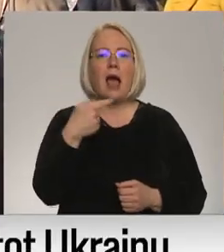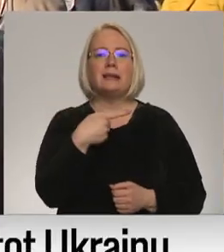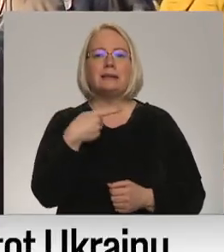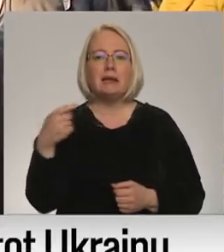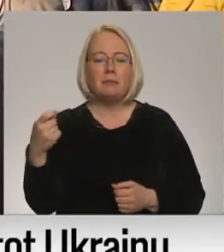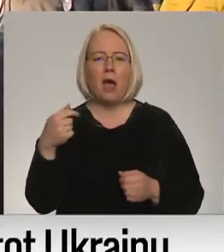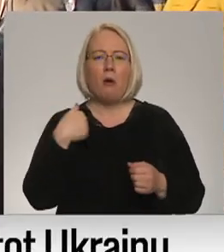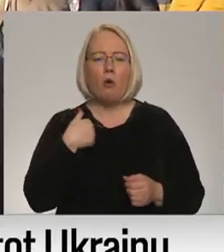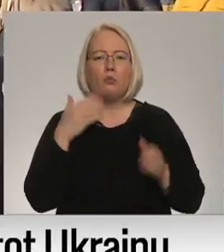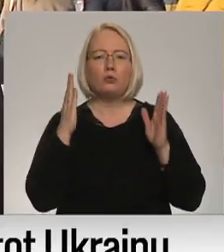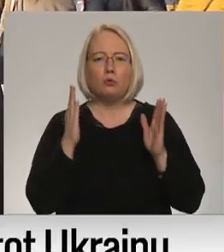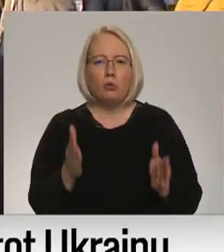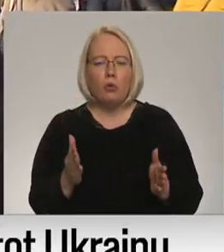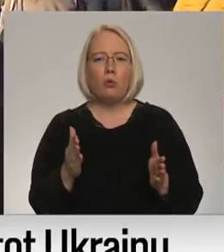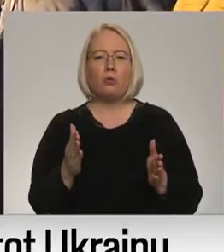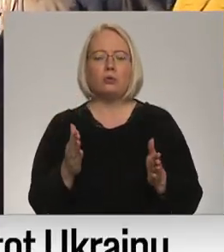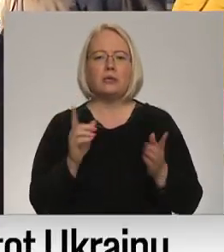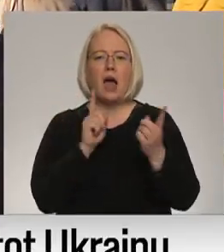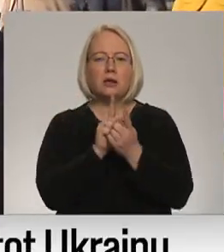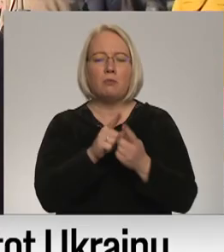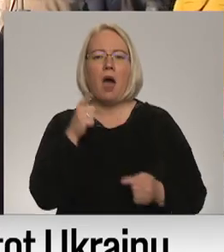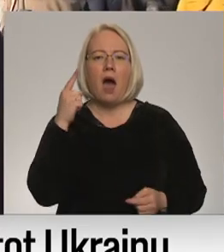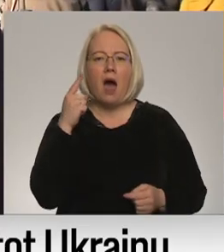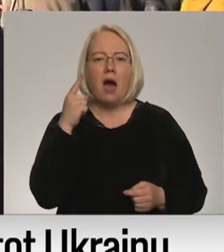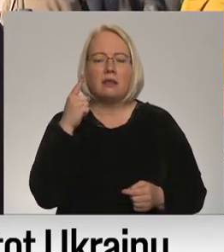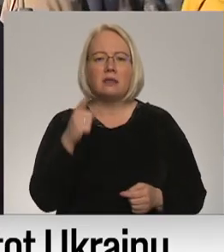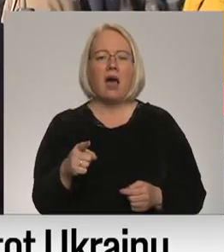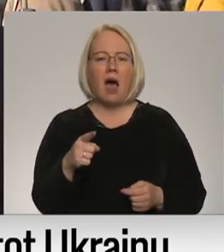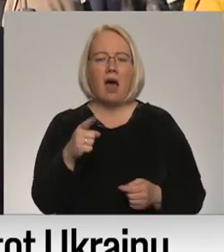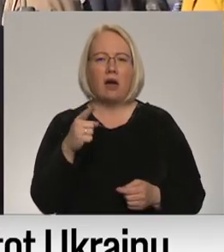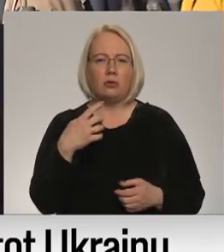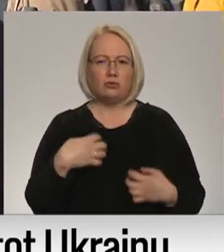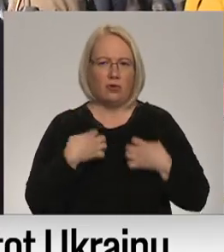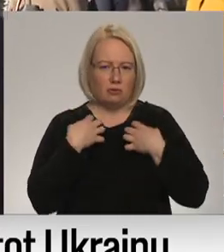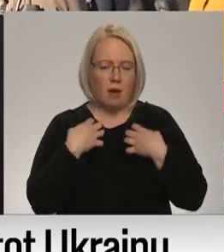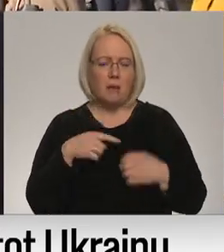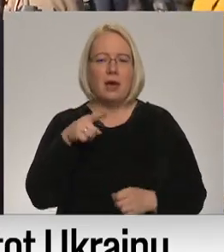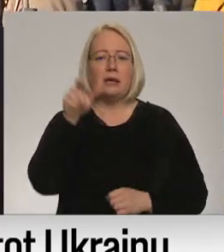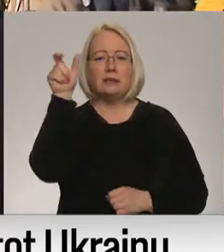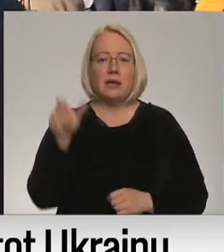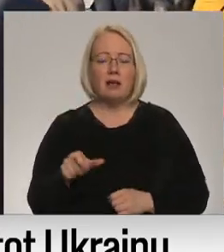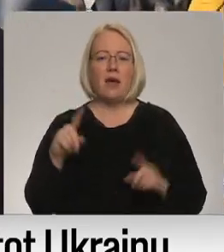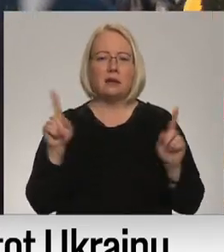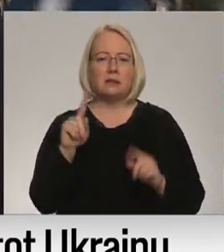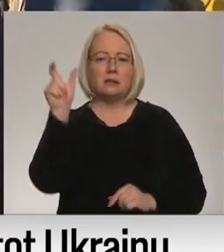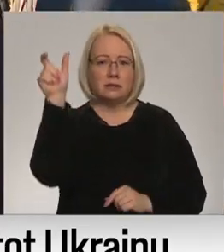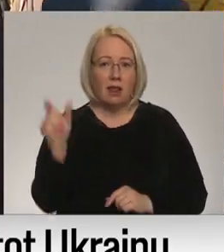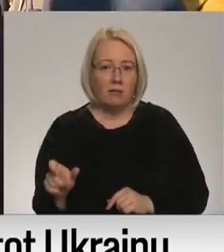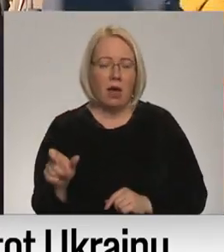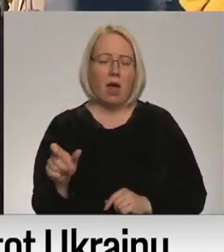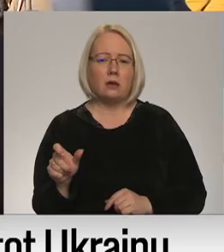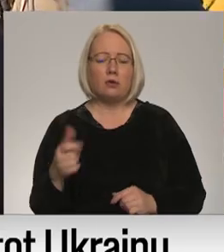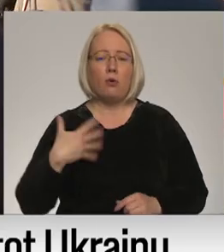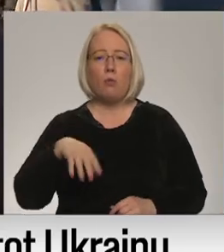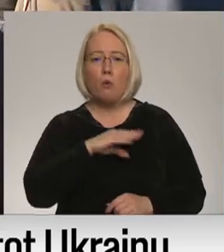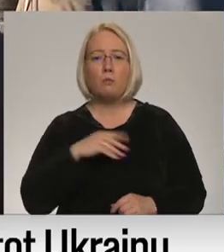21. gadsimtā mums būs jāsastopas ar tādu neģēlību. Bet ko, cilvēks ir cilvēks, un